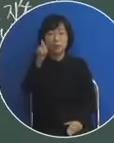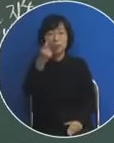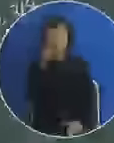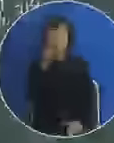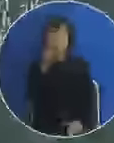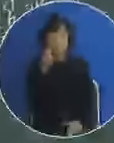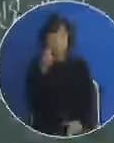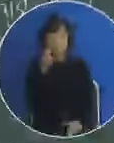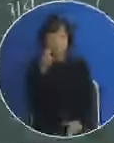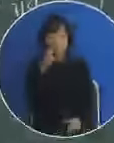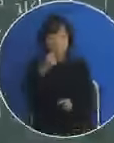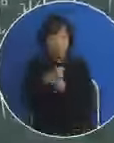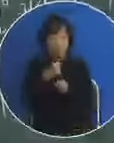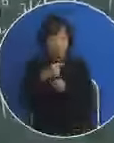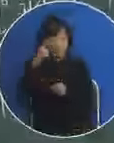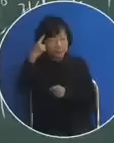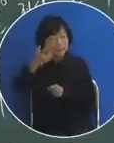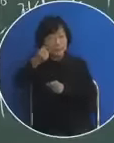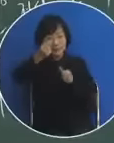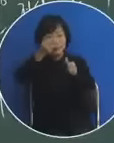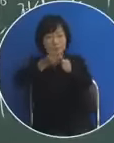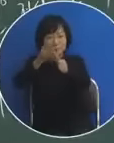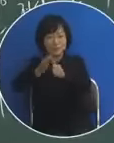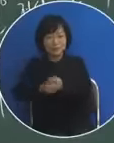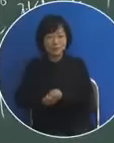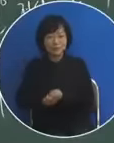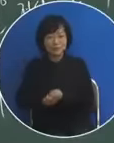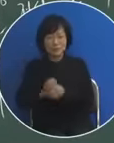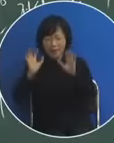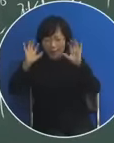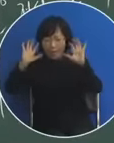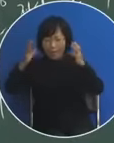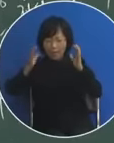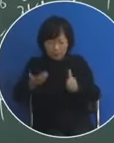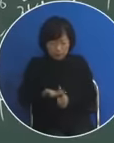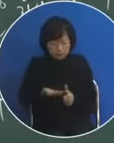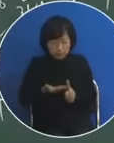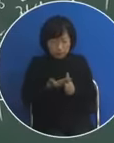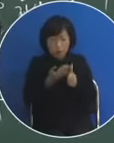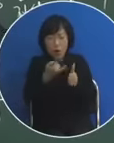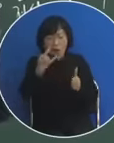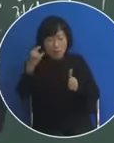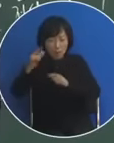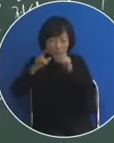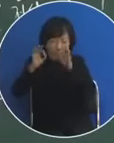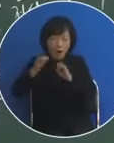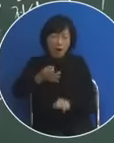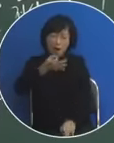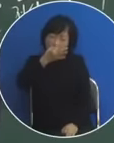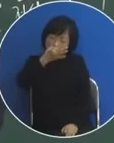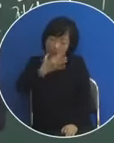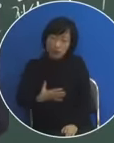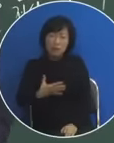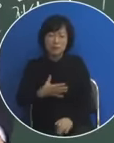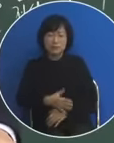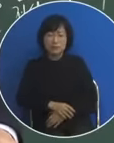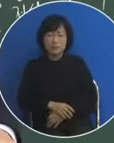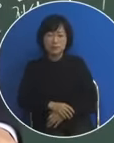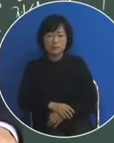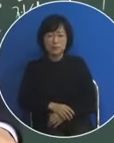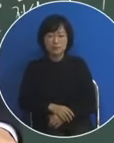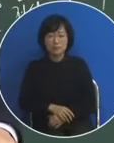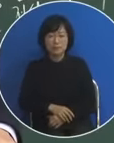키우는 엄마들 진짜 힘들어요. The mothers who are raising young children, it really is hard. 지금